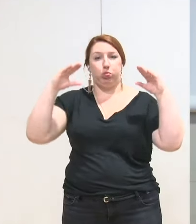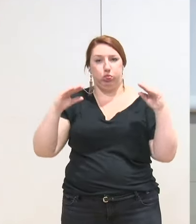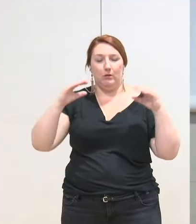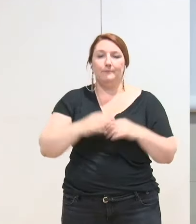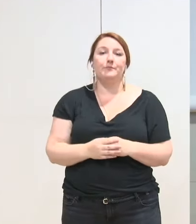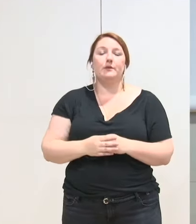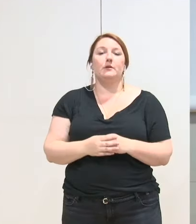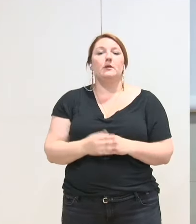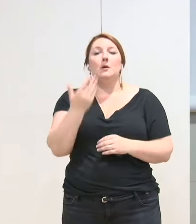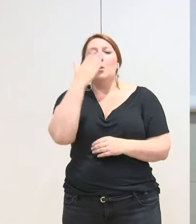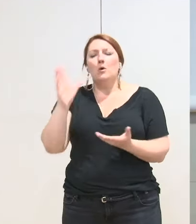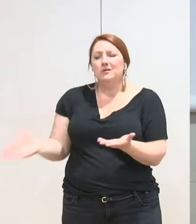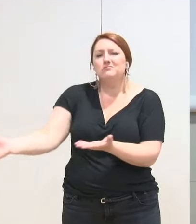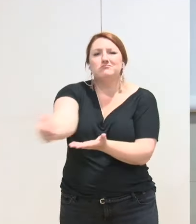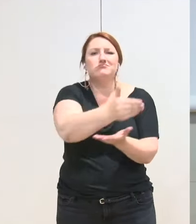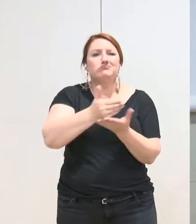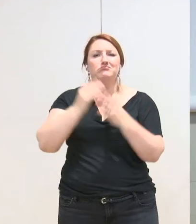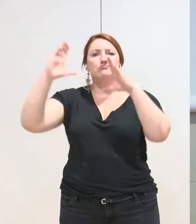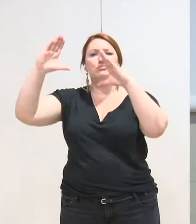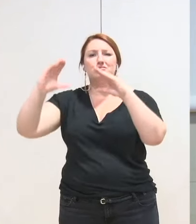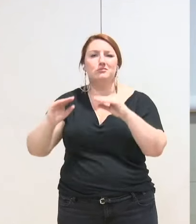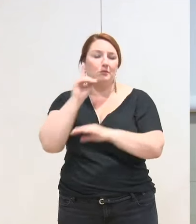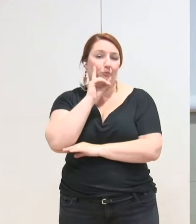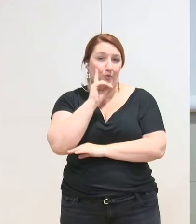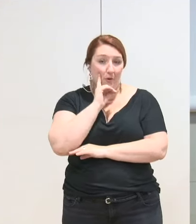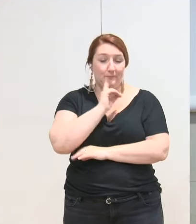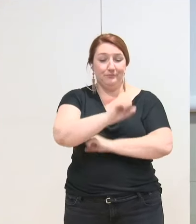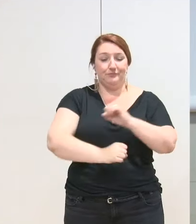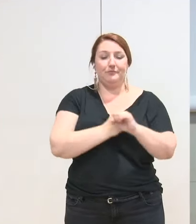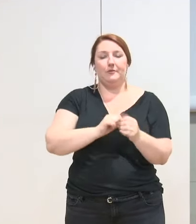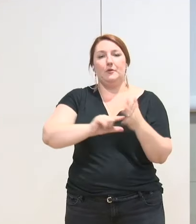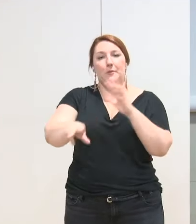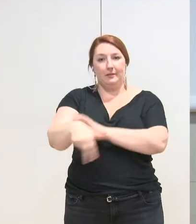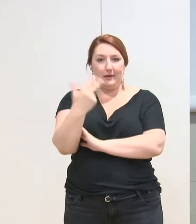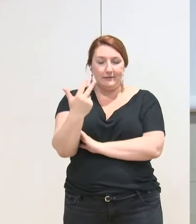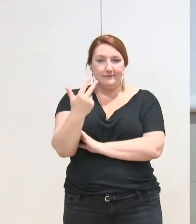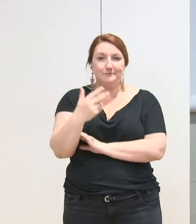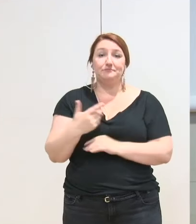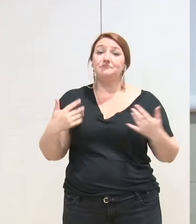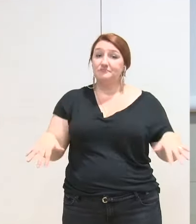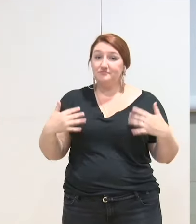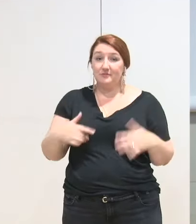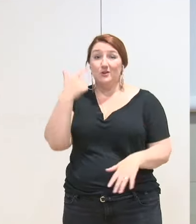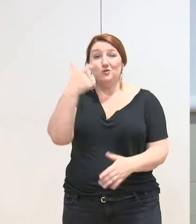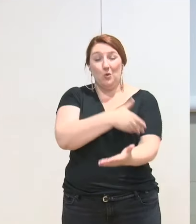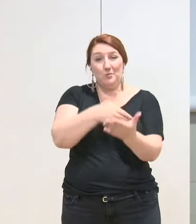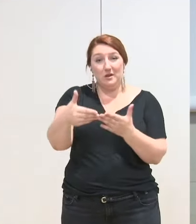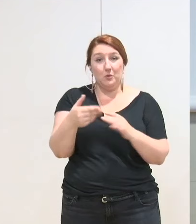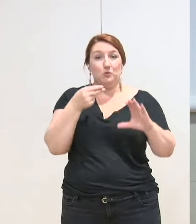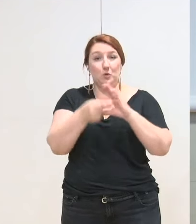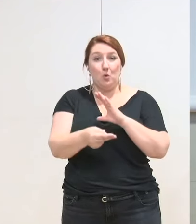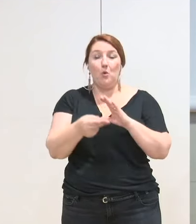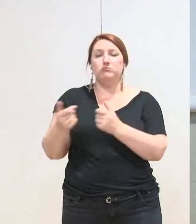forte baisse des autres setettes s'explique notamment par le fait qu'en 2013 avait été comptabilisé plus de 2 million d'euros en remboursement de